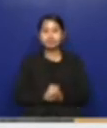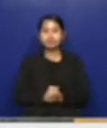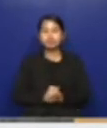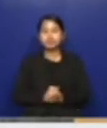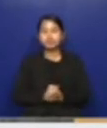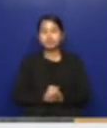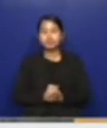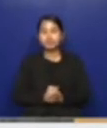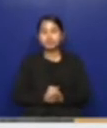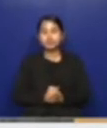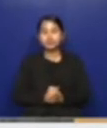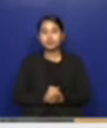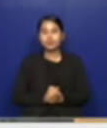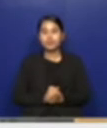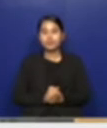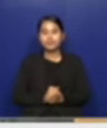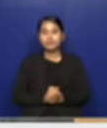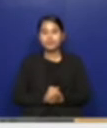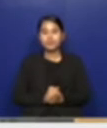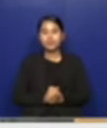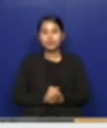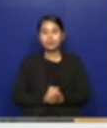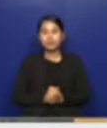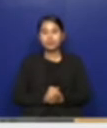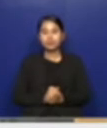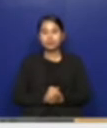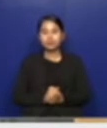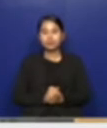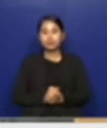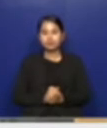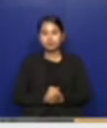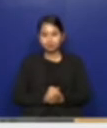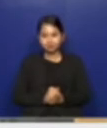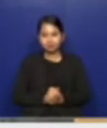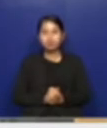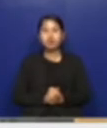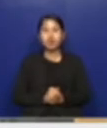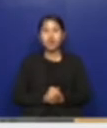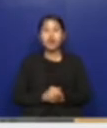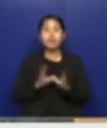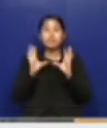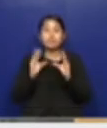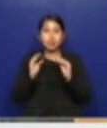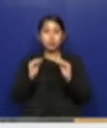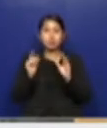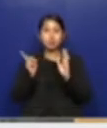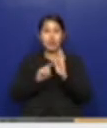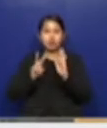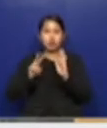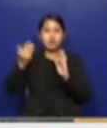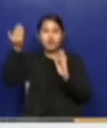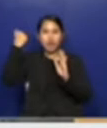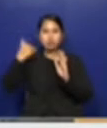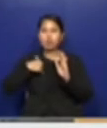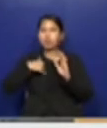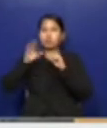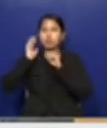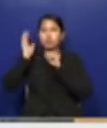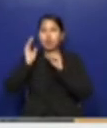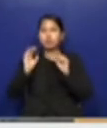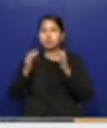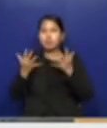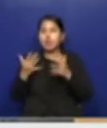ท่านประธานครับความจริง2รอบผมไม่ได้พูดเพราะว่าก็ยังไม่เห็นว่ามีอะ